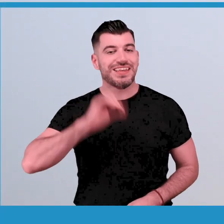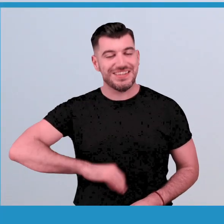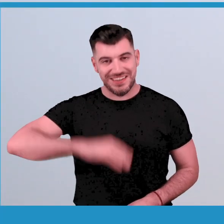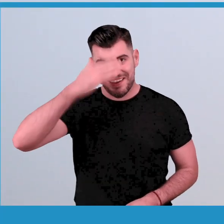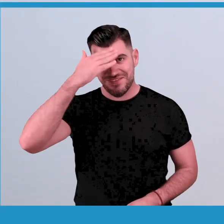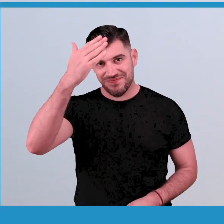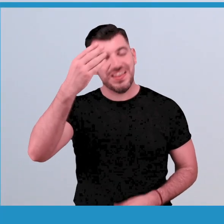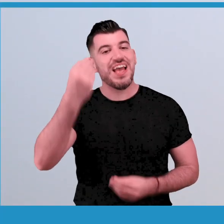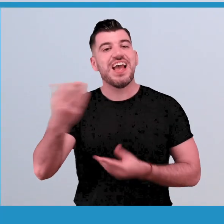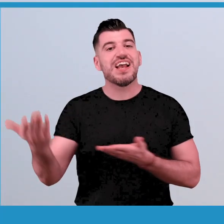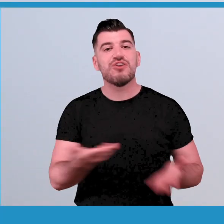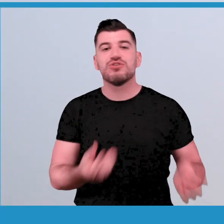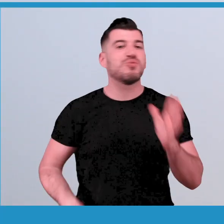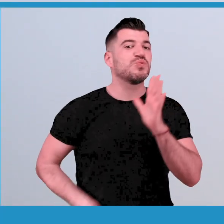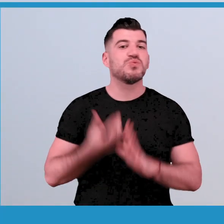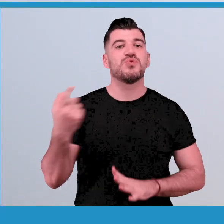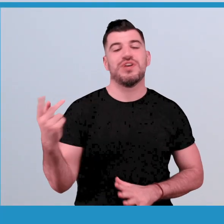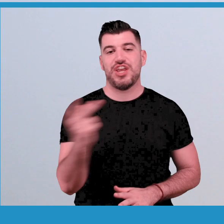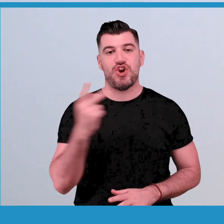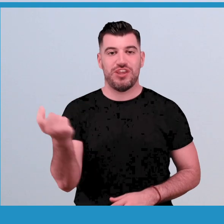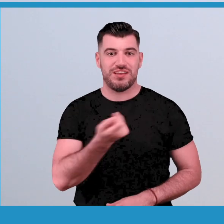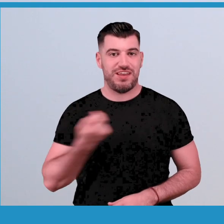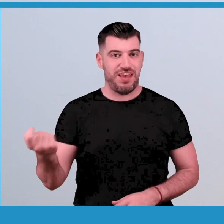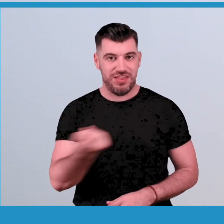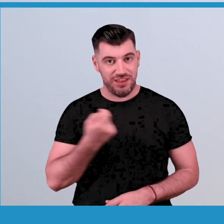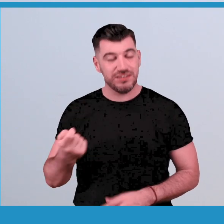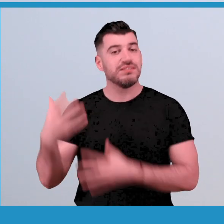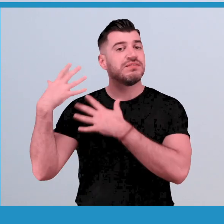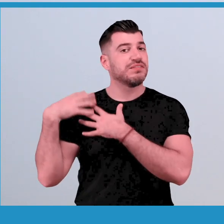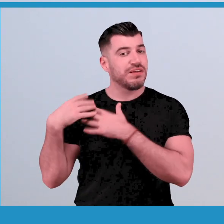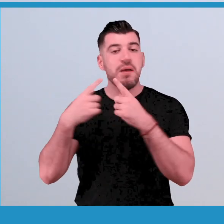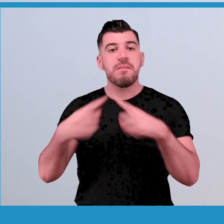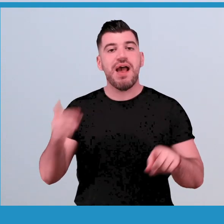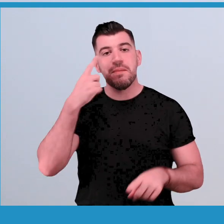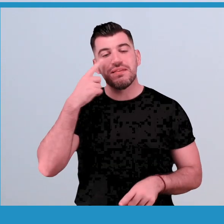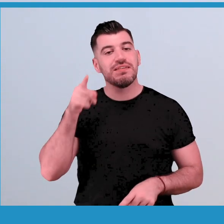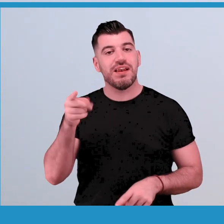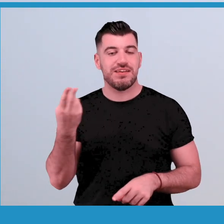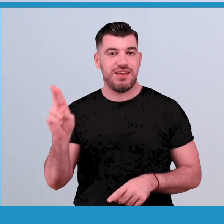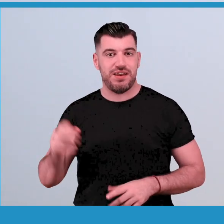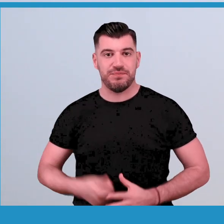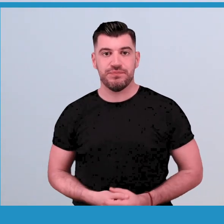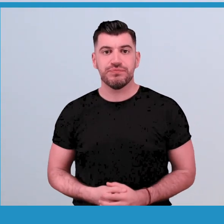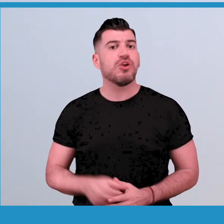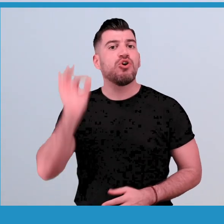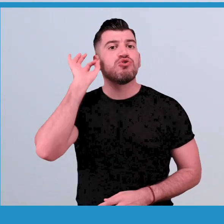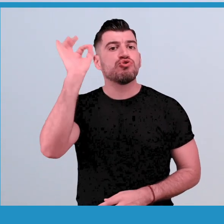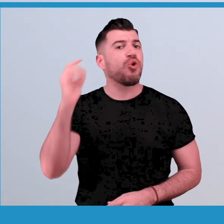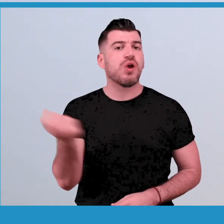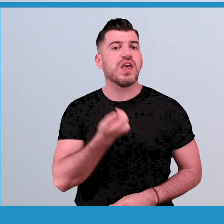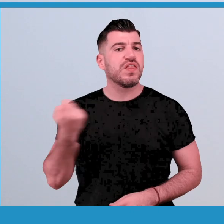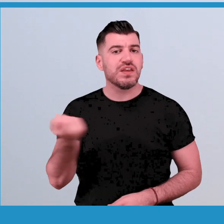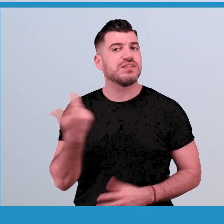Γεια σας κυρίες και κύριοι και καλώς ήρθατε σε ένα ακόμα κοινωνικό δελτίο ειδήσεων του mylamatia.gr που στόχο έχει την